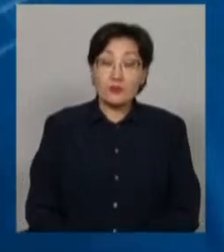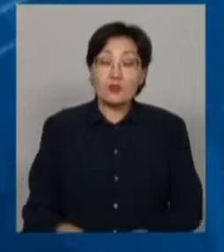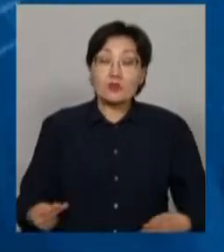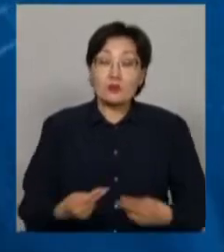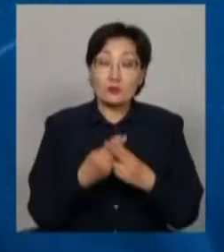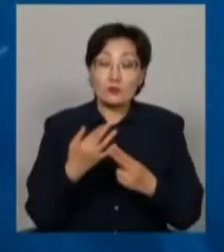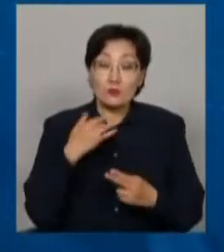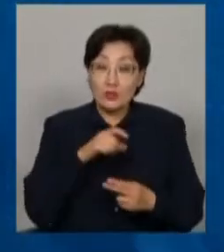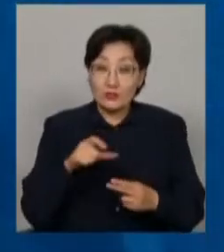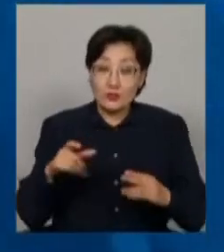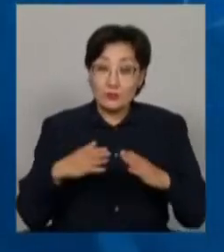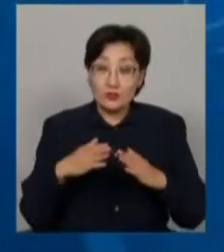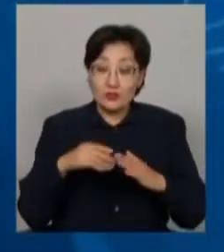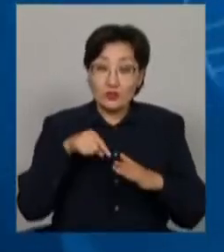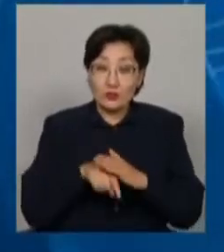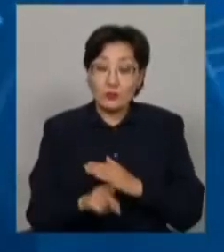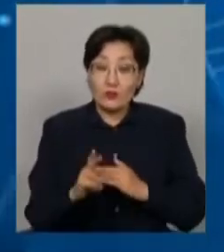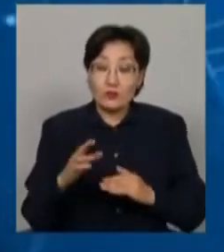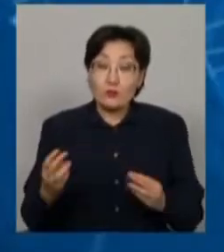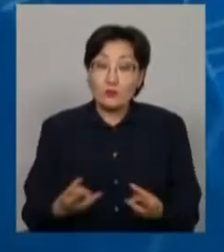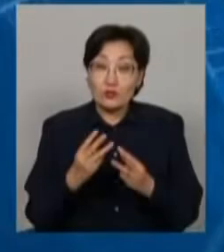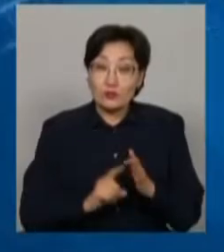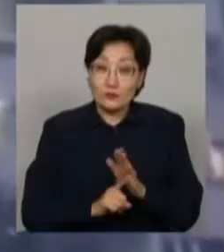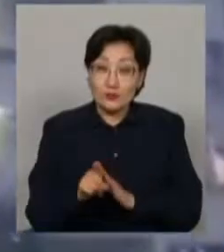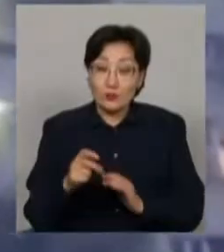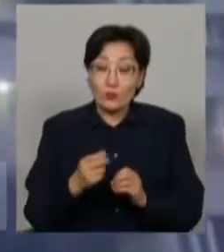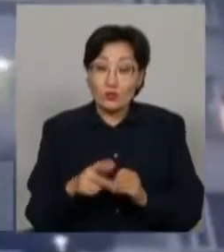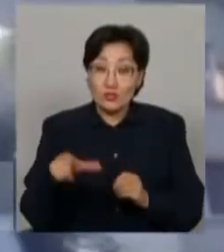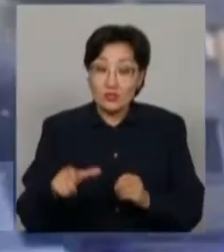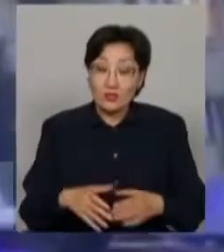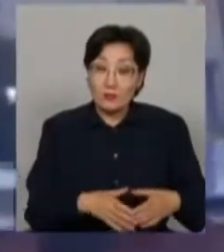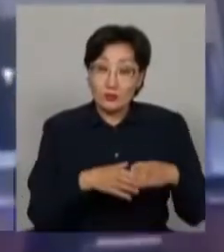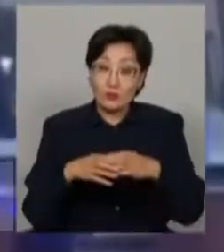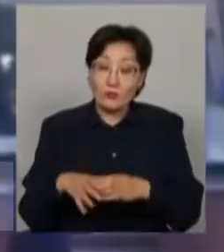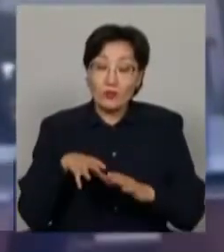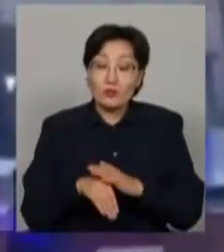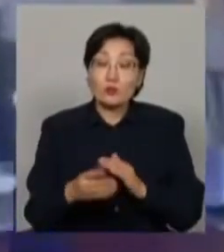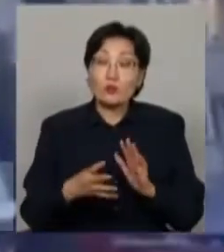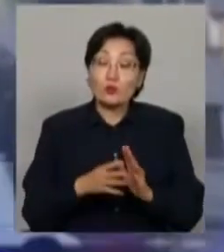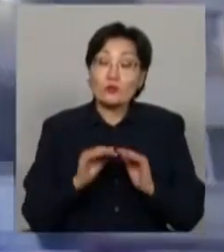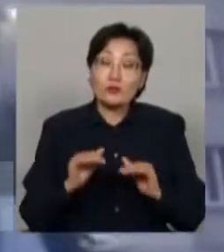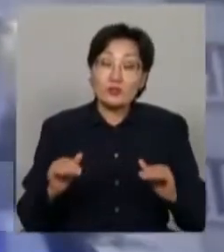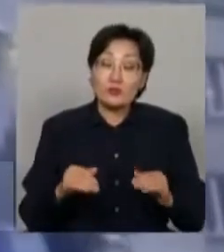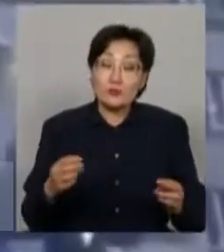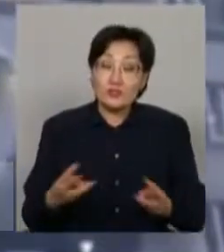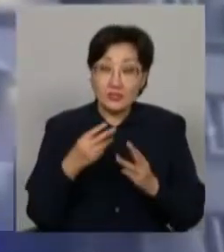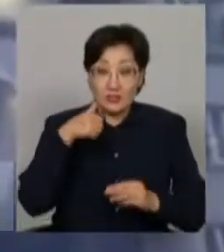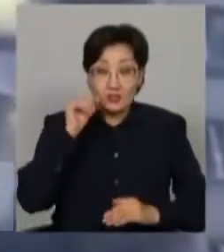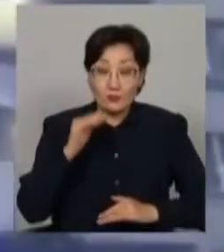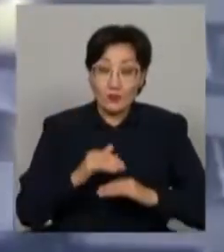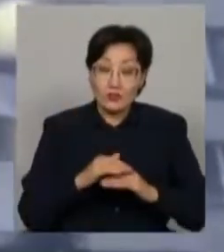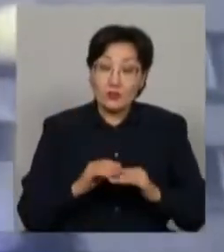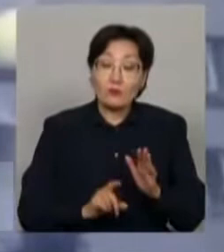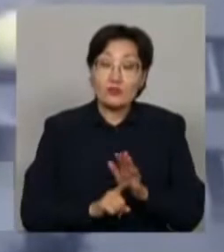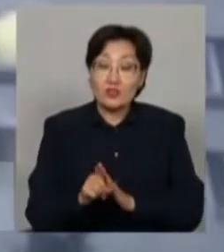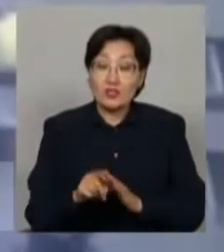Астанада көп қабатты үйдегі пәтерлердің бірінен өрт шығып, төтеншеліктер 13 адамды құтқарған. Оның 9-ы балалар. Қызыл жалын кеше кешкісін